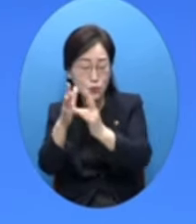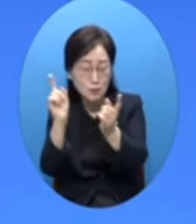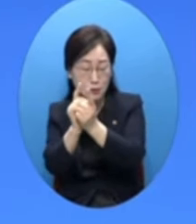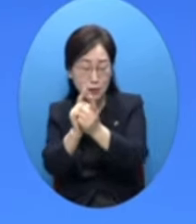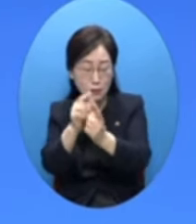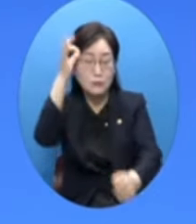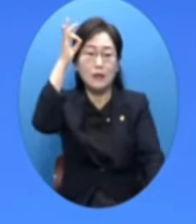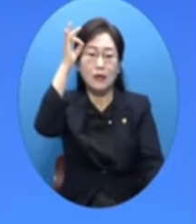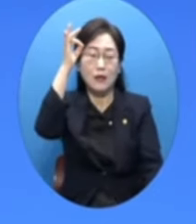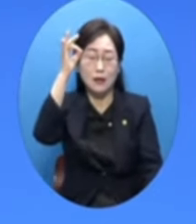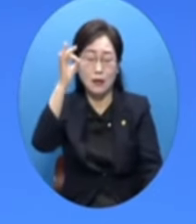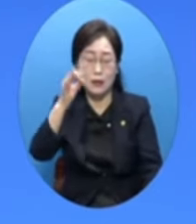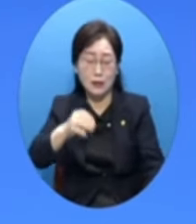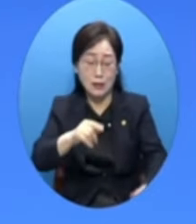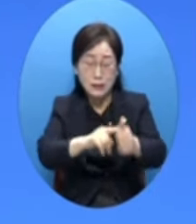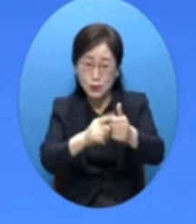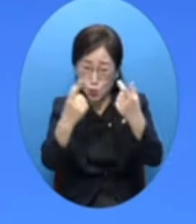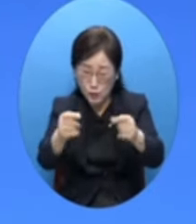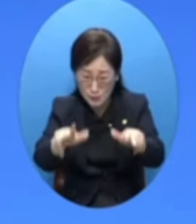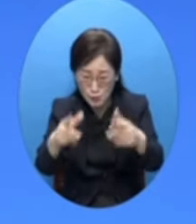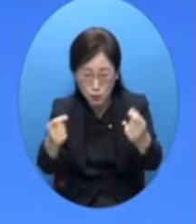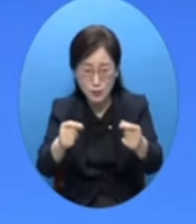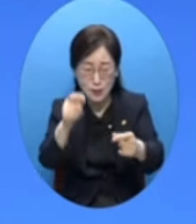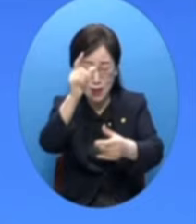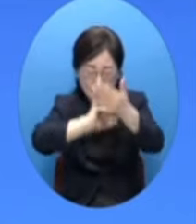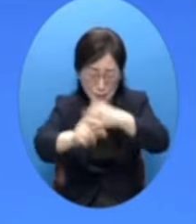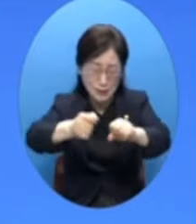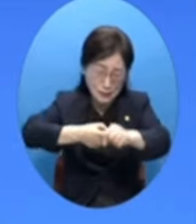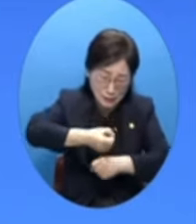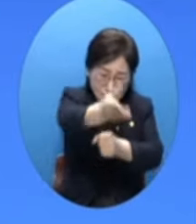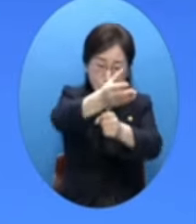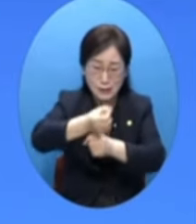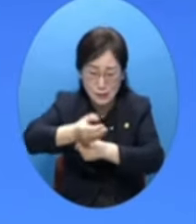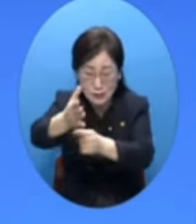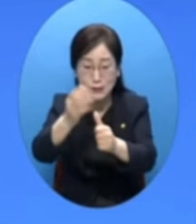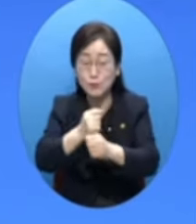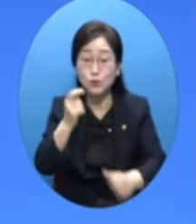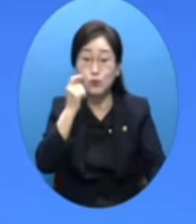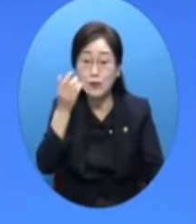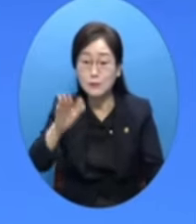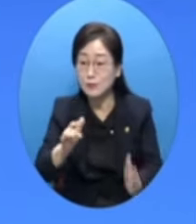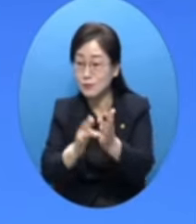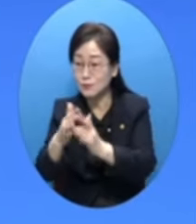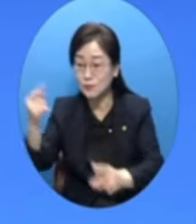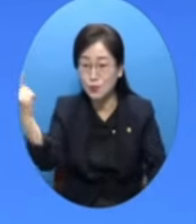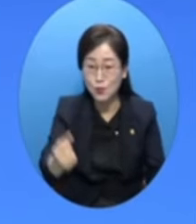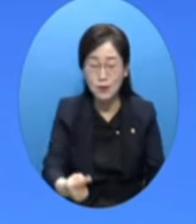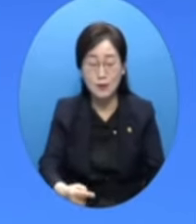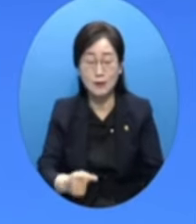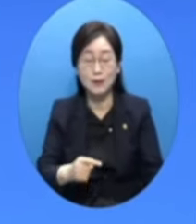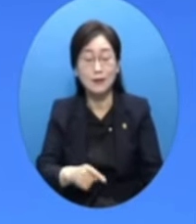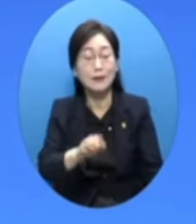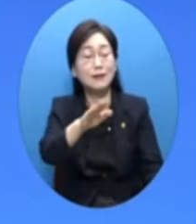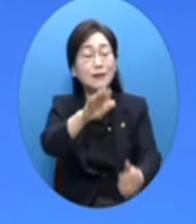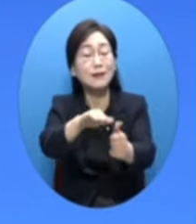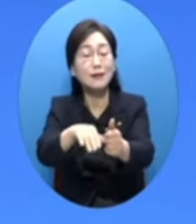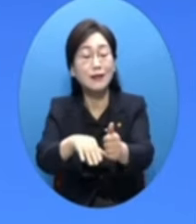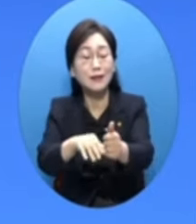밤새 그물을 던지고 또 던지고 던졌지만 한 마리 고기를 못 잡았는데 예수님이 나타나셔서 잠시 내가 이